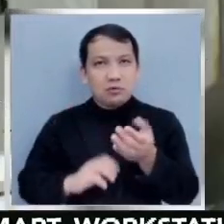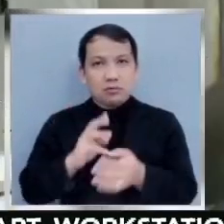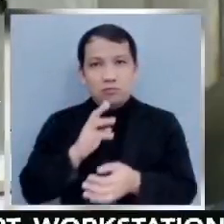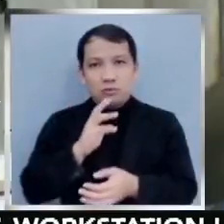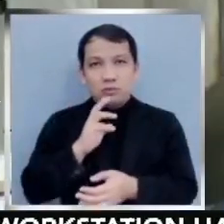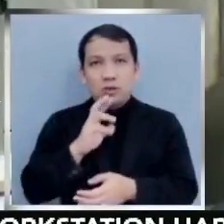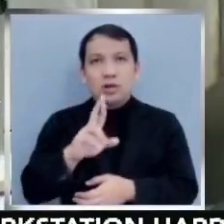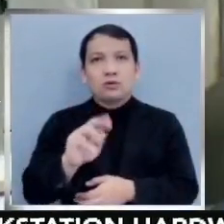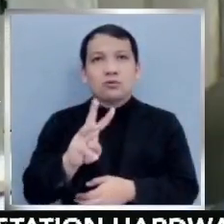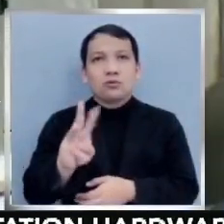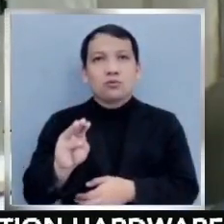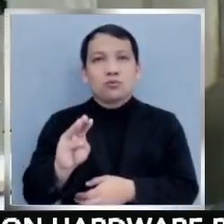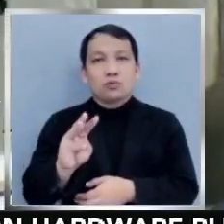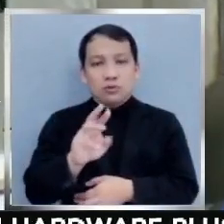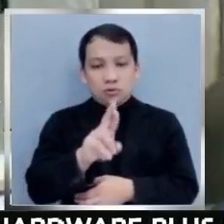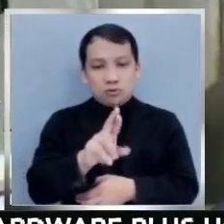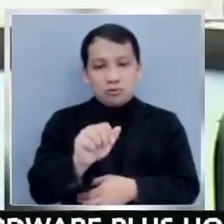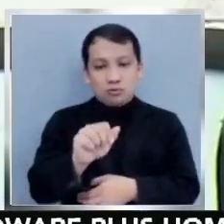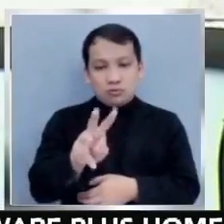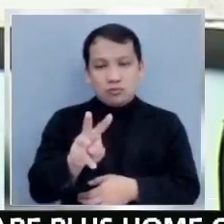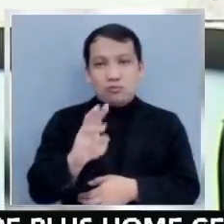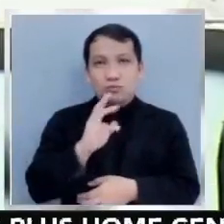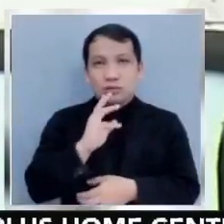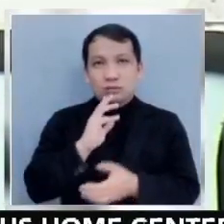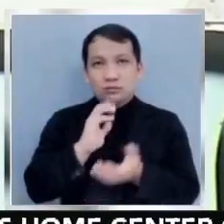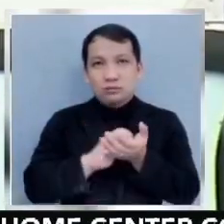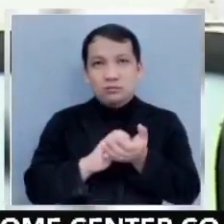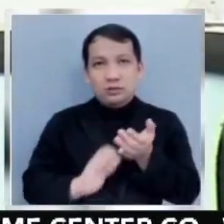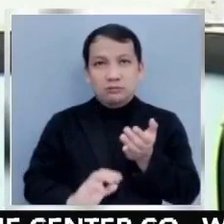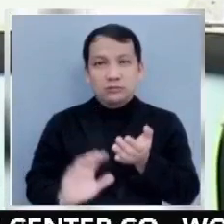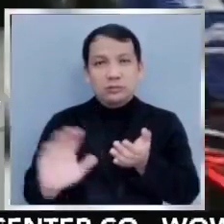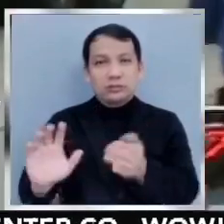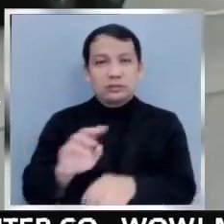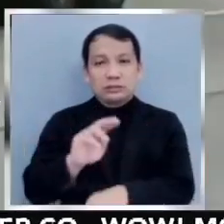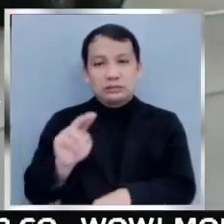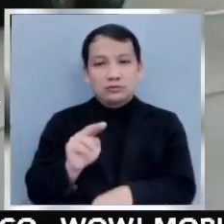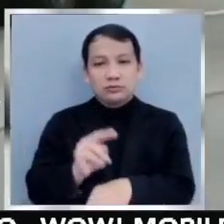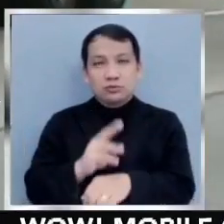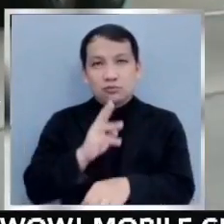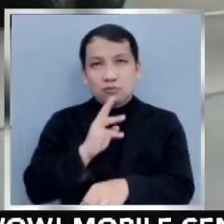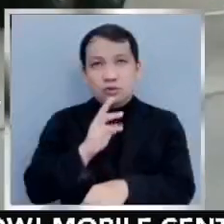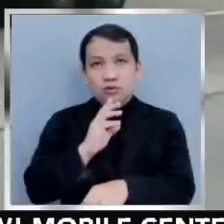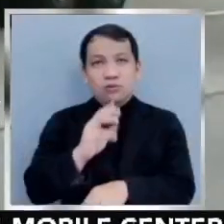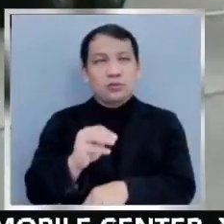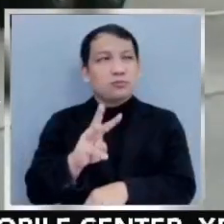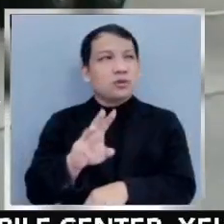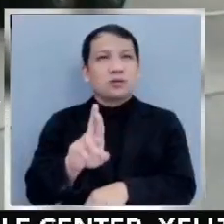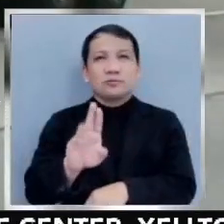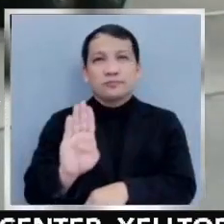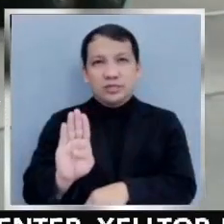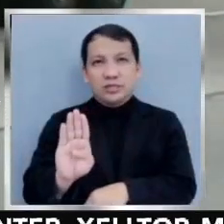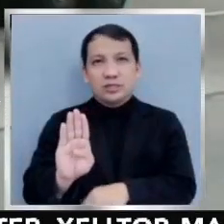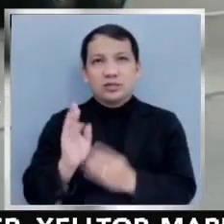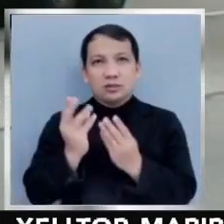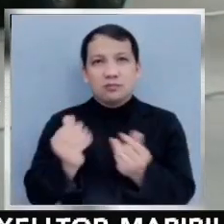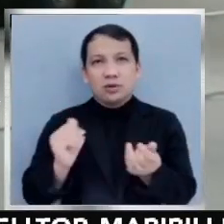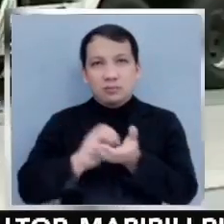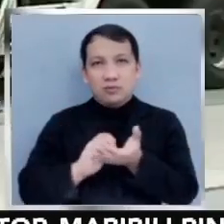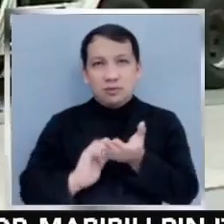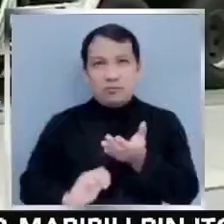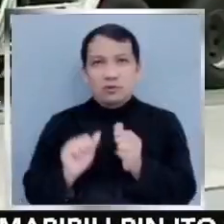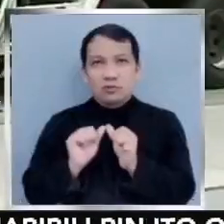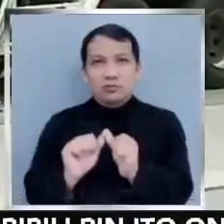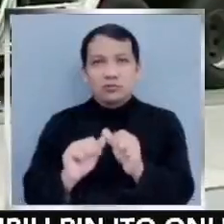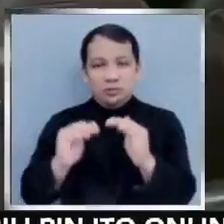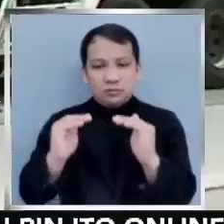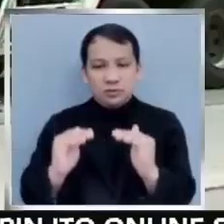supply matapos magbaba ng alokasyon ang National Water Resources Board o NWRB dahil sa patuloy na pagbaba ng level